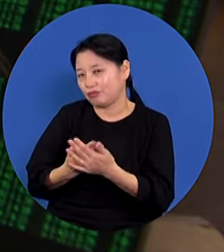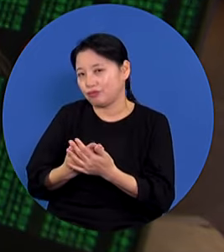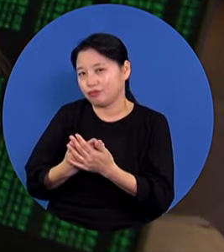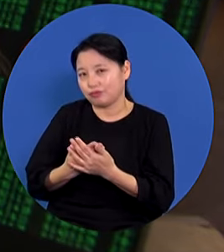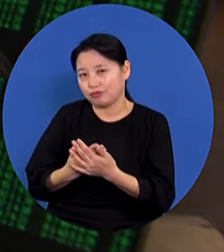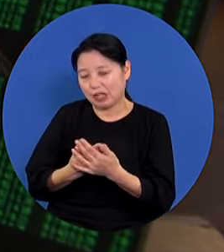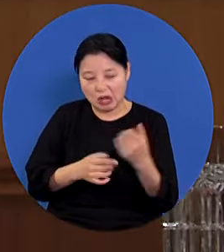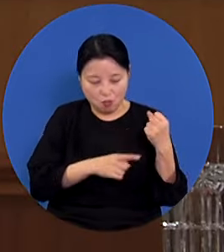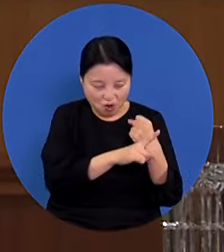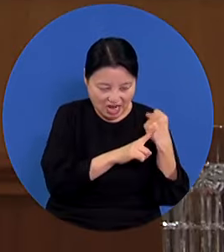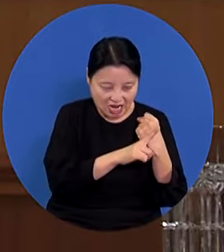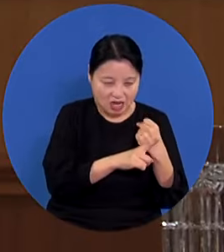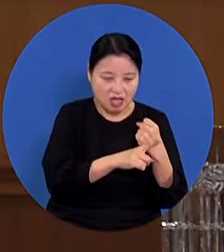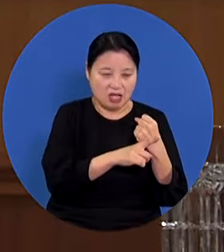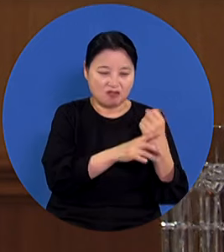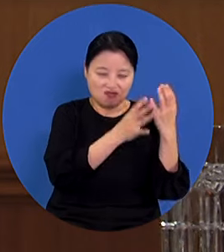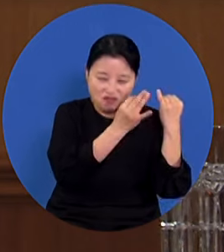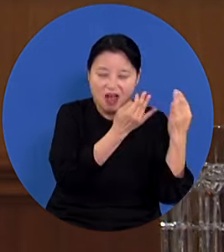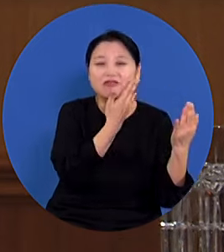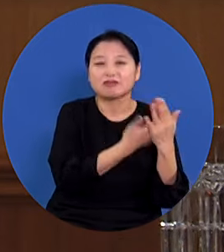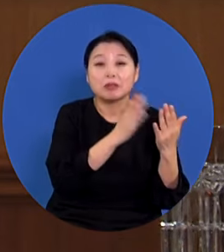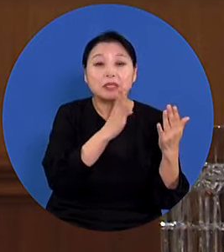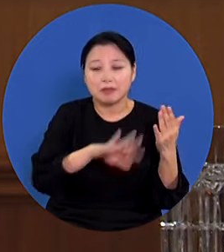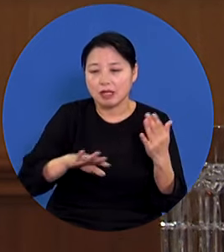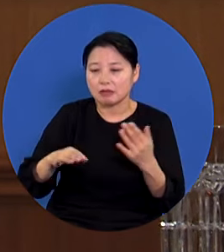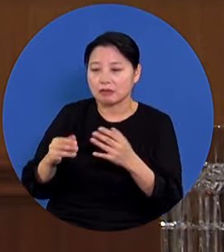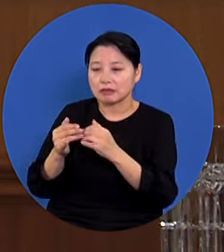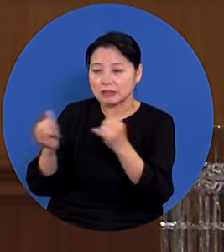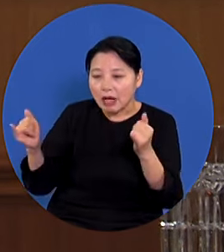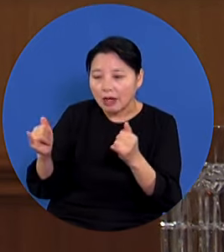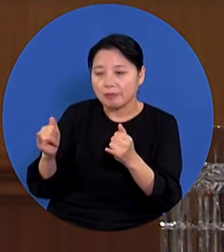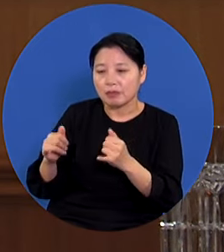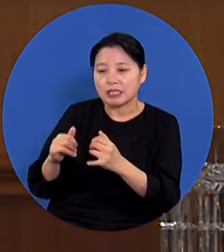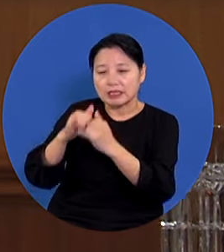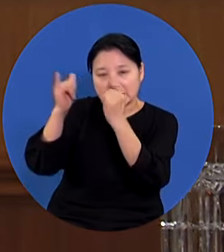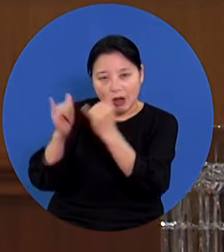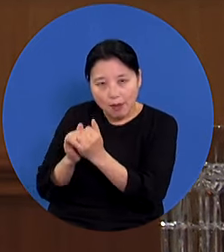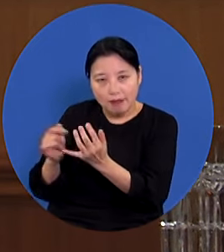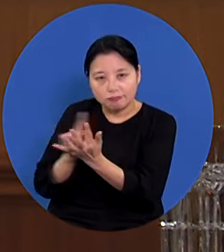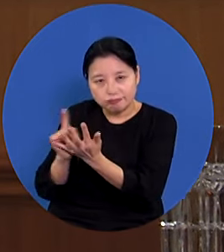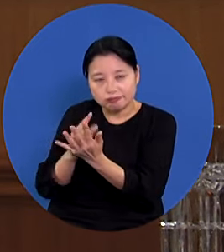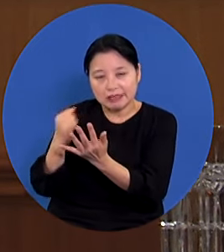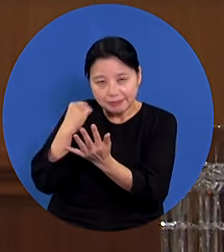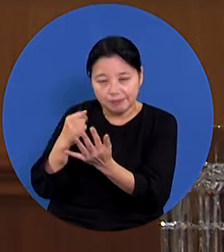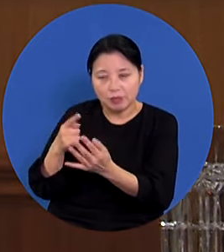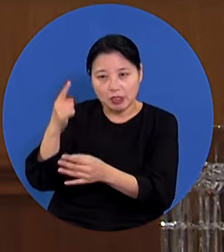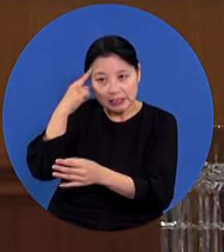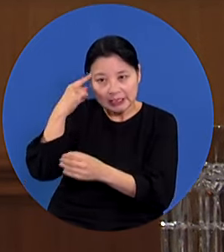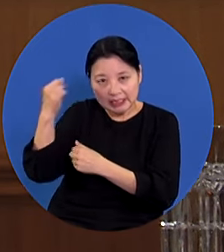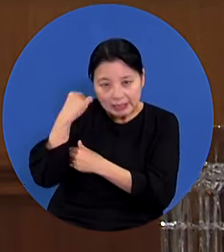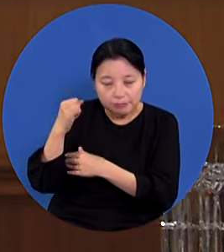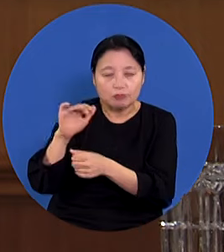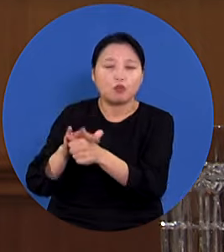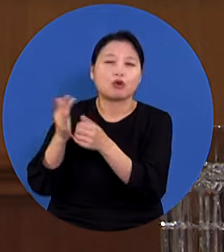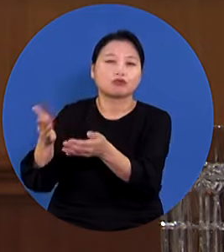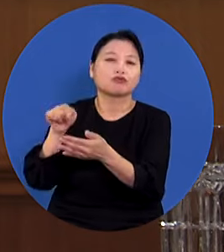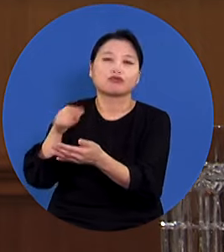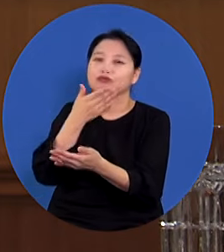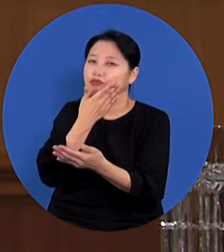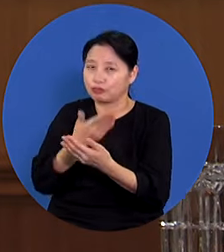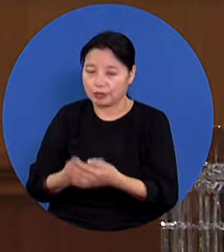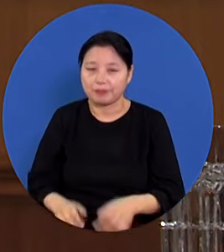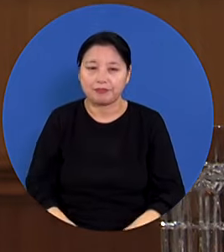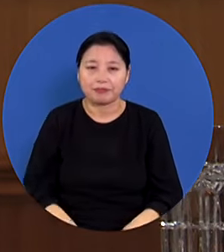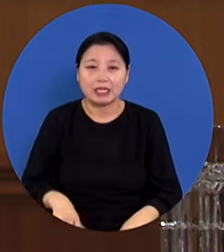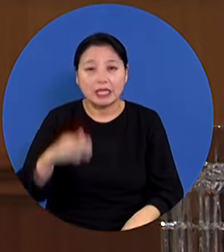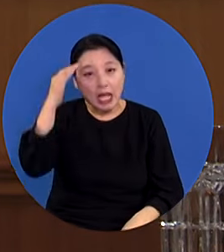거라고 생각하고 최근 카이스트에 캠퍼스에 오시면 굉장히 예술 작품 같은 것들이 예.